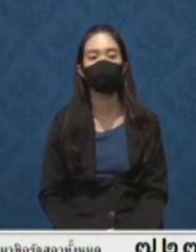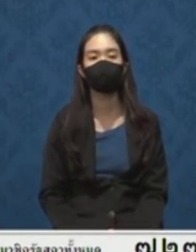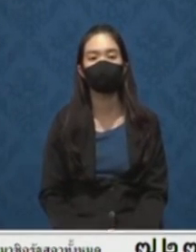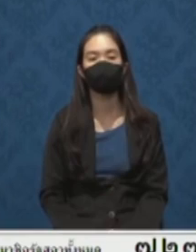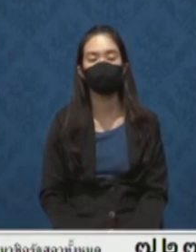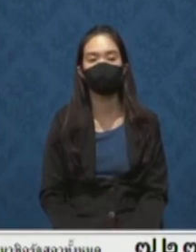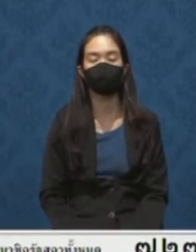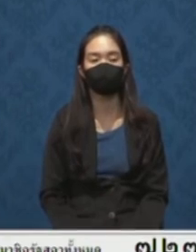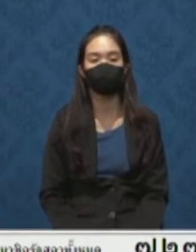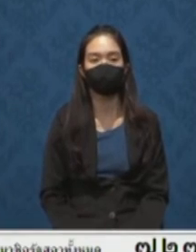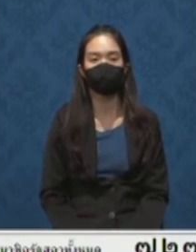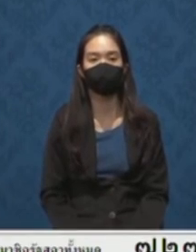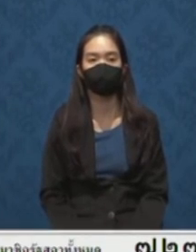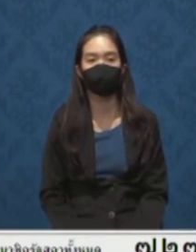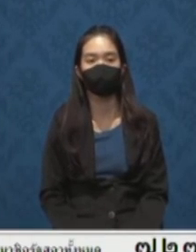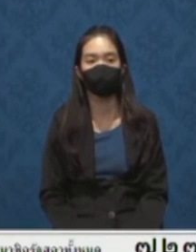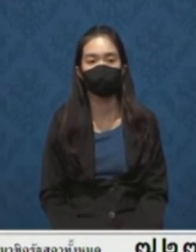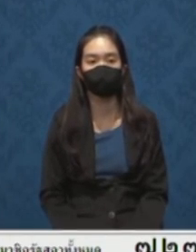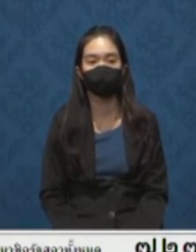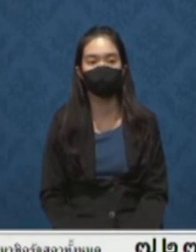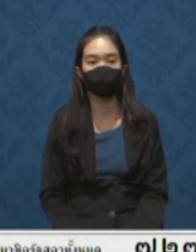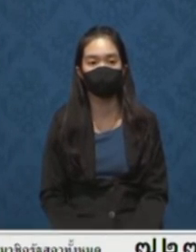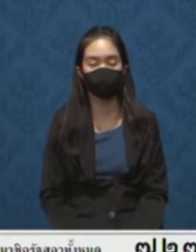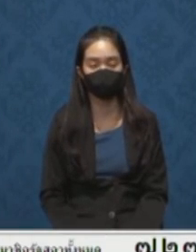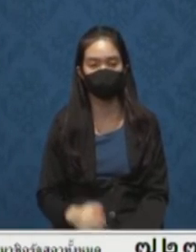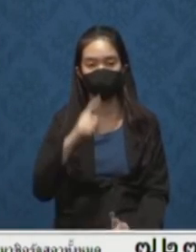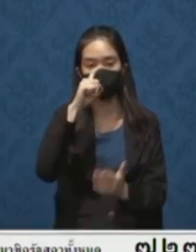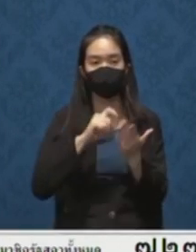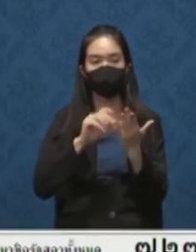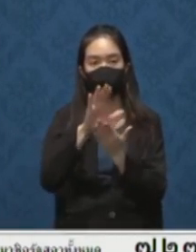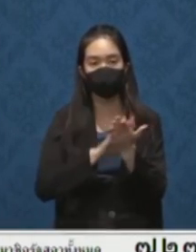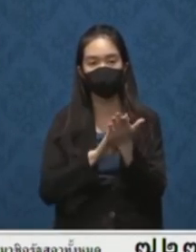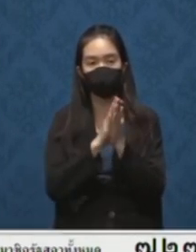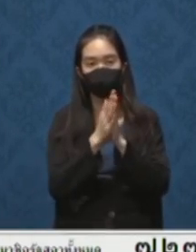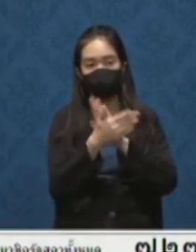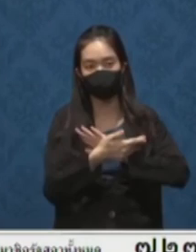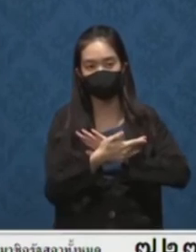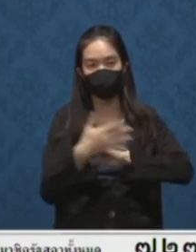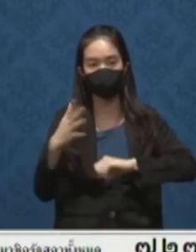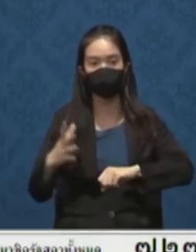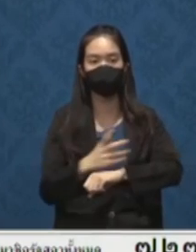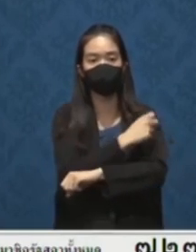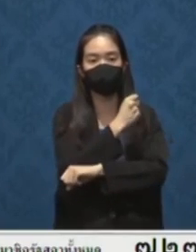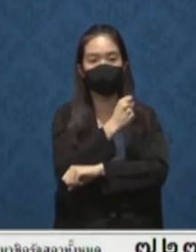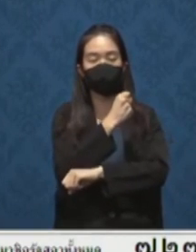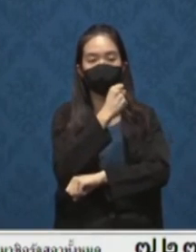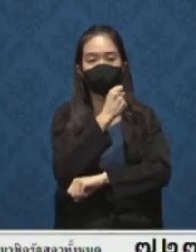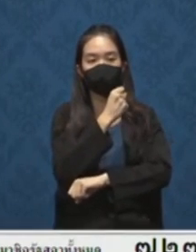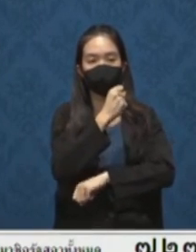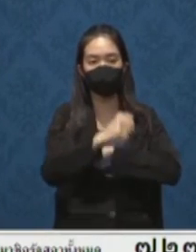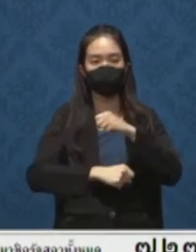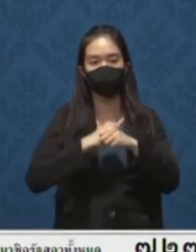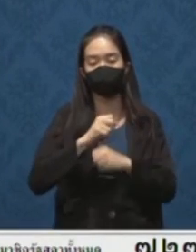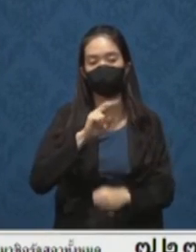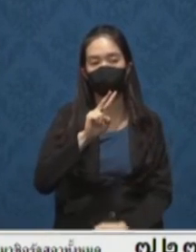เหตุการการเปลี่ยนแรงระบอบการเมืองในช่วงปี 2,557